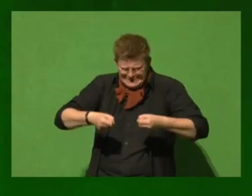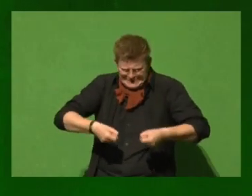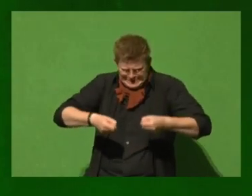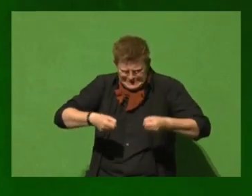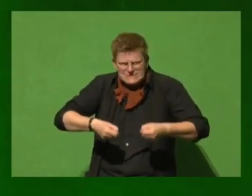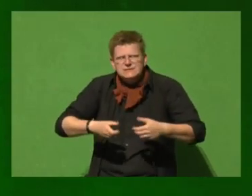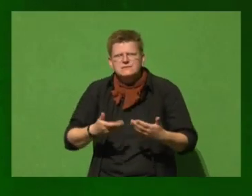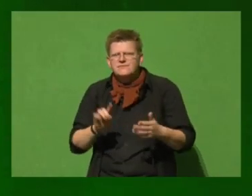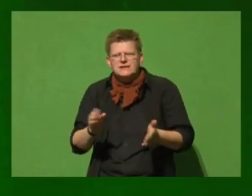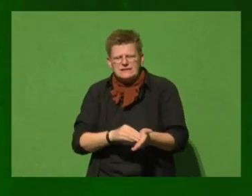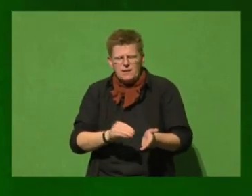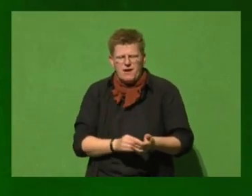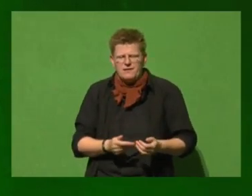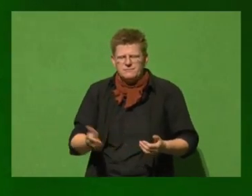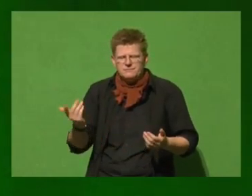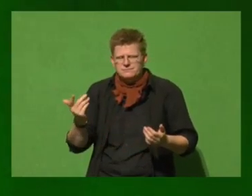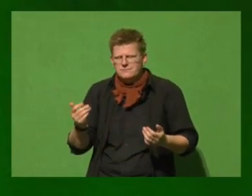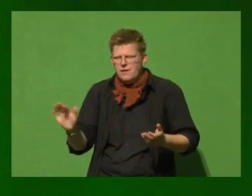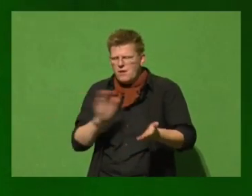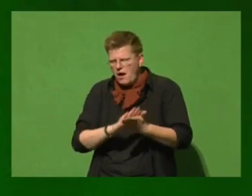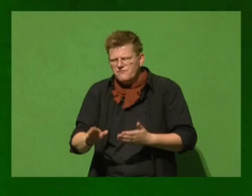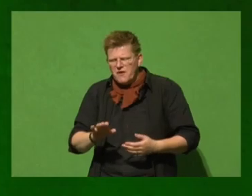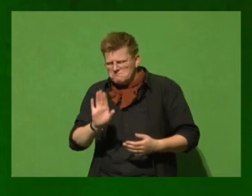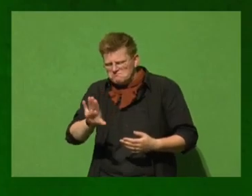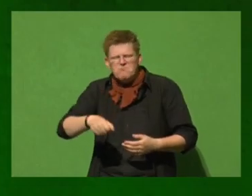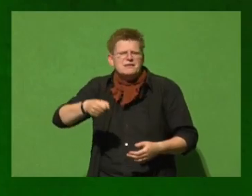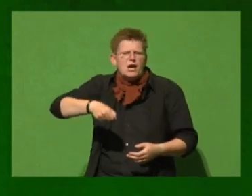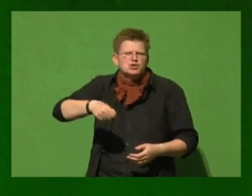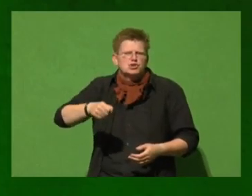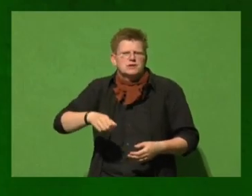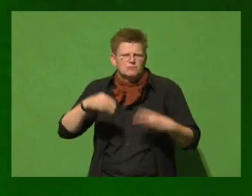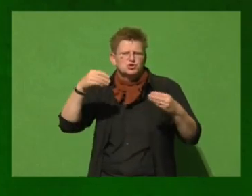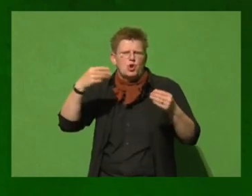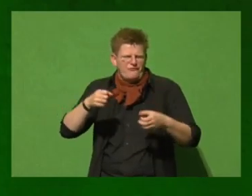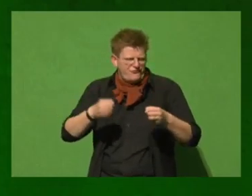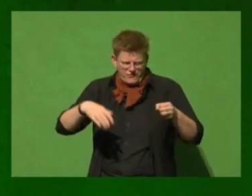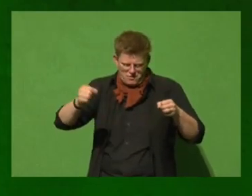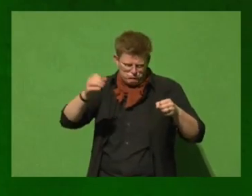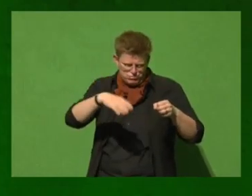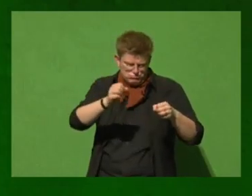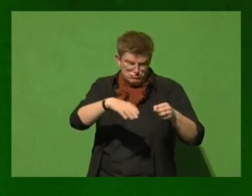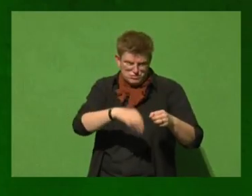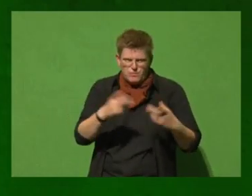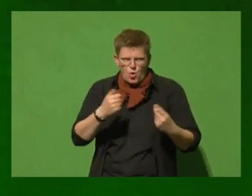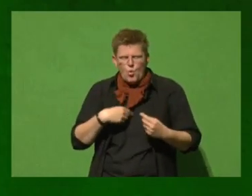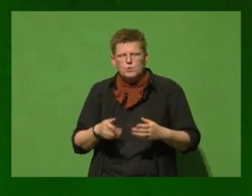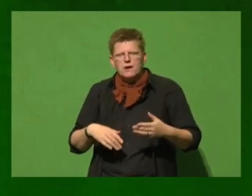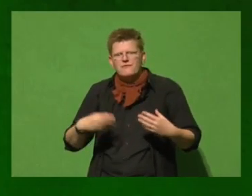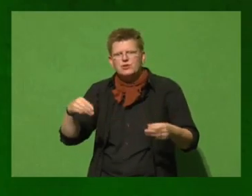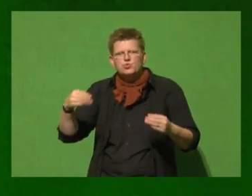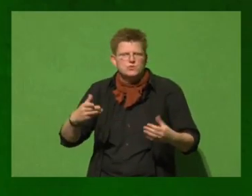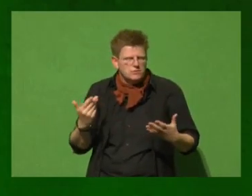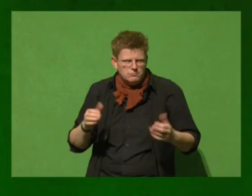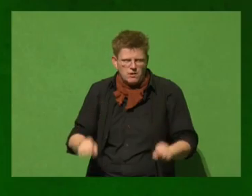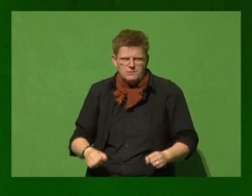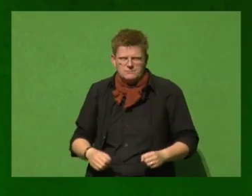eure Taschen, die wir ausgeteilt haben, nehmen oder wer irgendwas dabei hat, eine Tüte, bitte gerne zum Einsatz bringen.